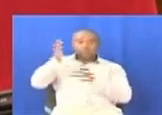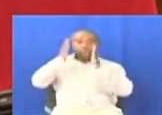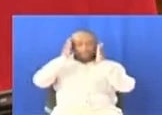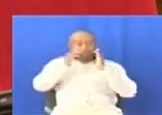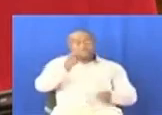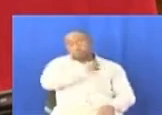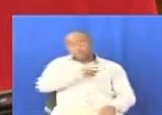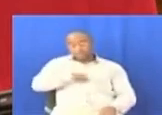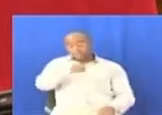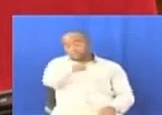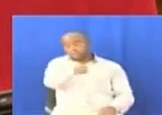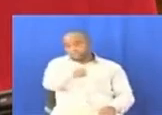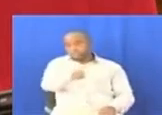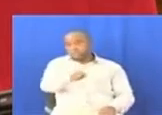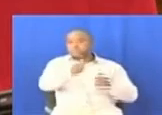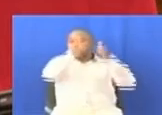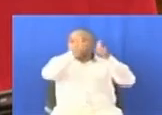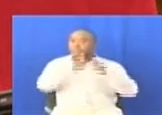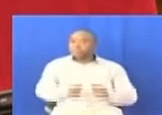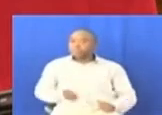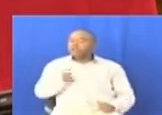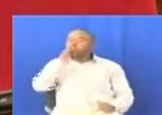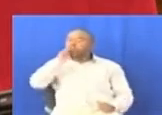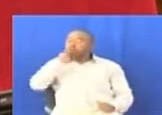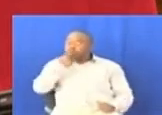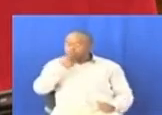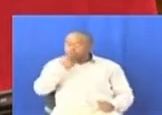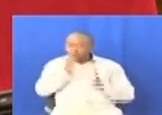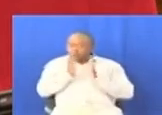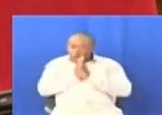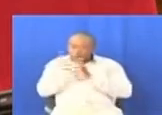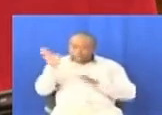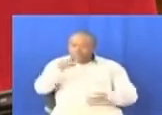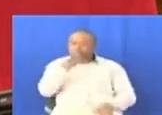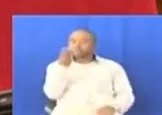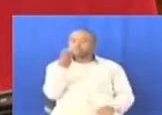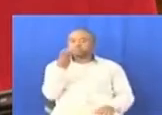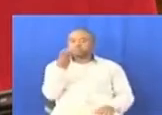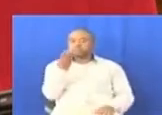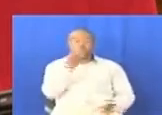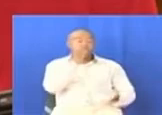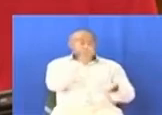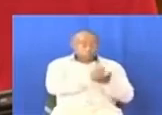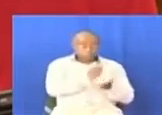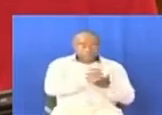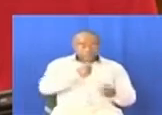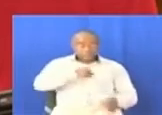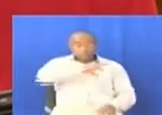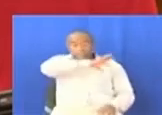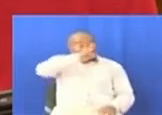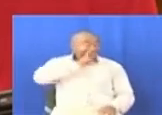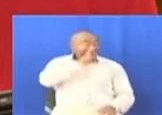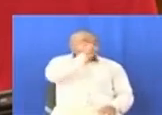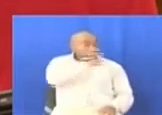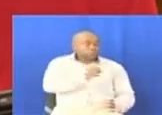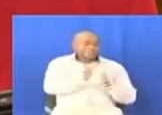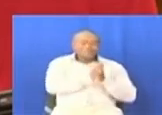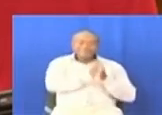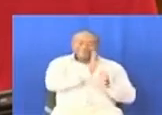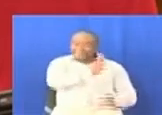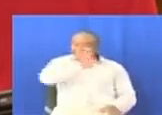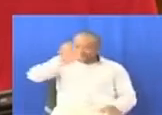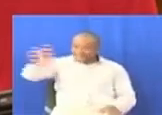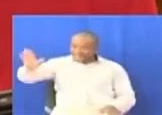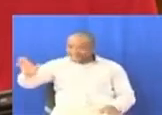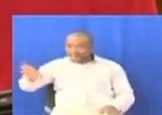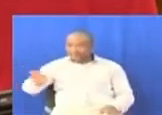Rais alisema tufunge na tuombe kwa siku tatu. Na kweli kwa kutojali kila mmoja na dini yake, kila